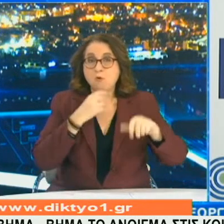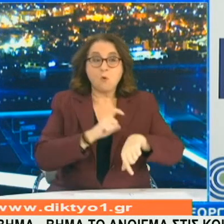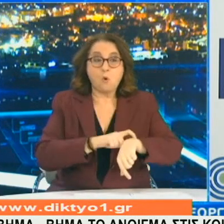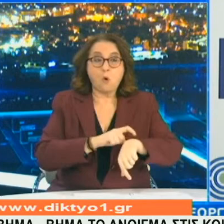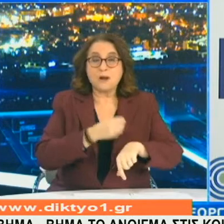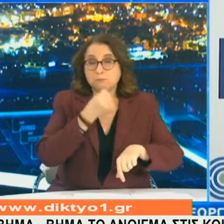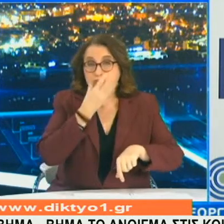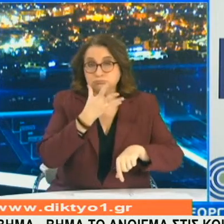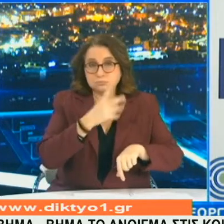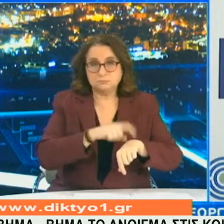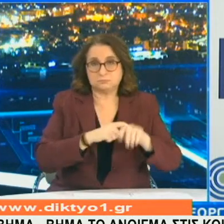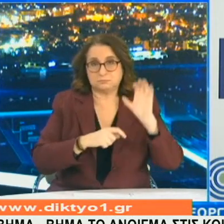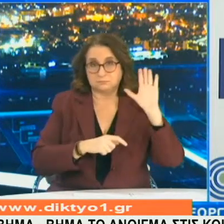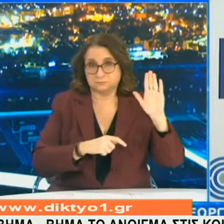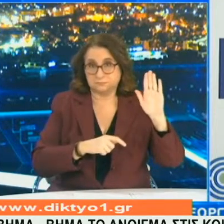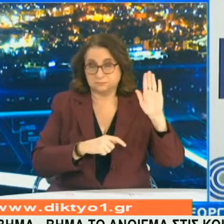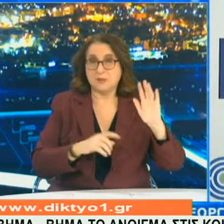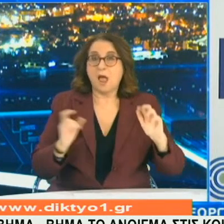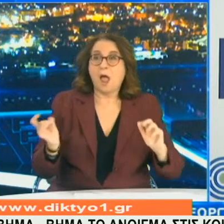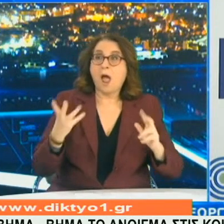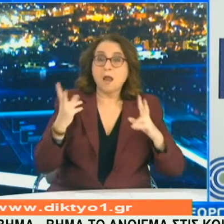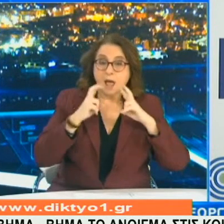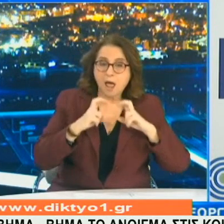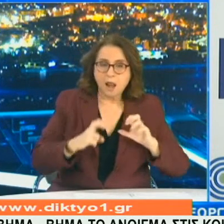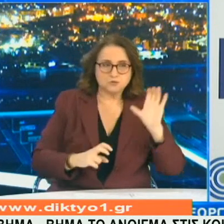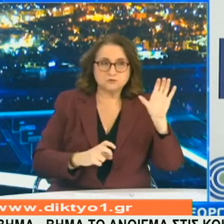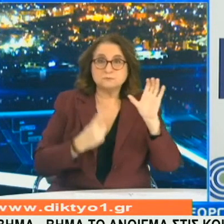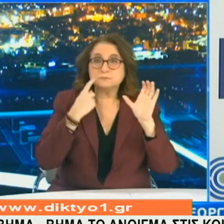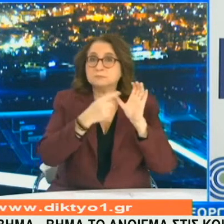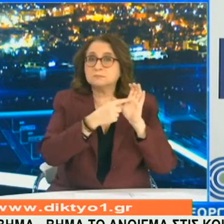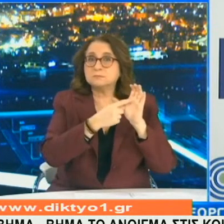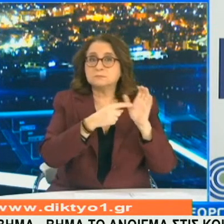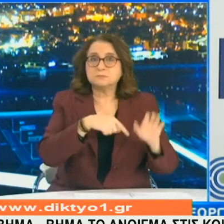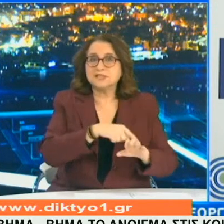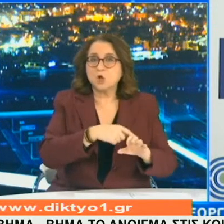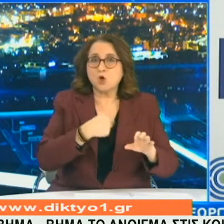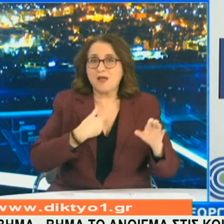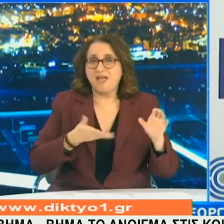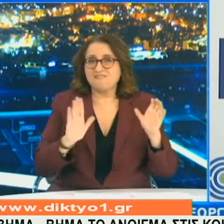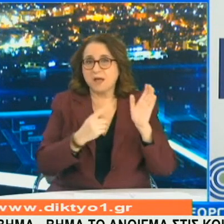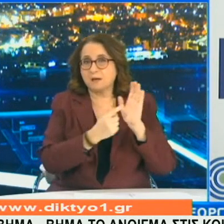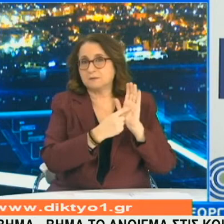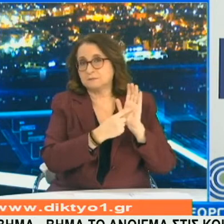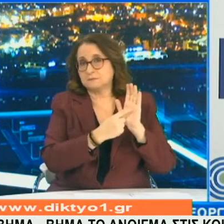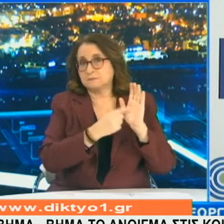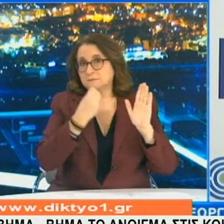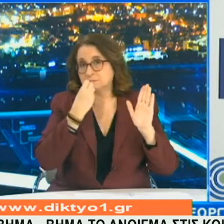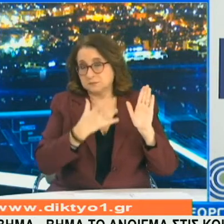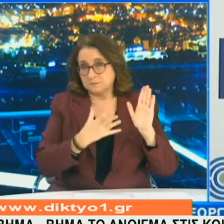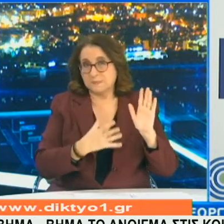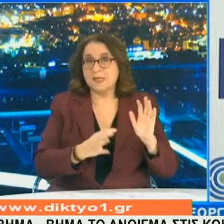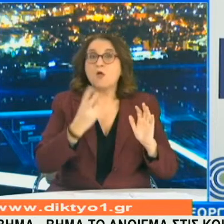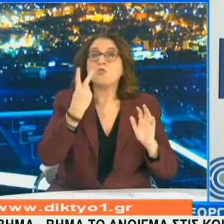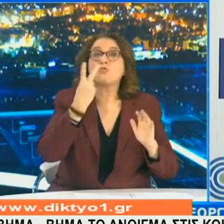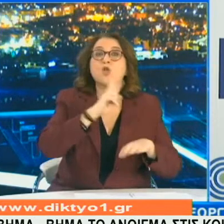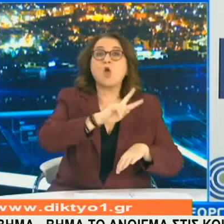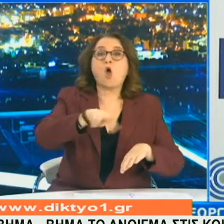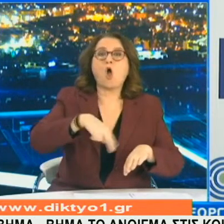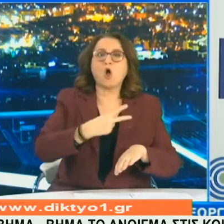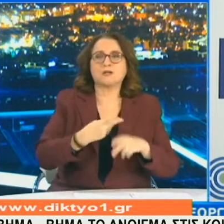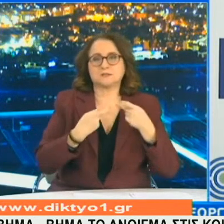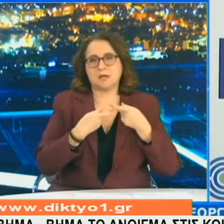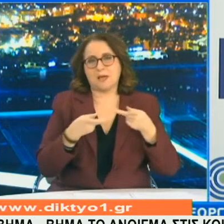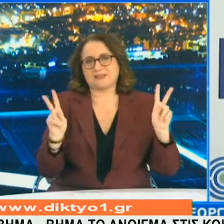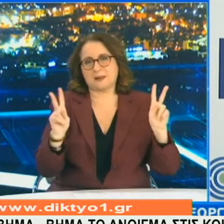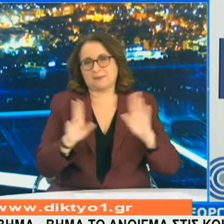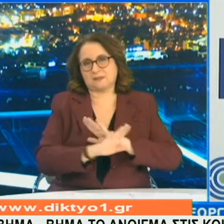έγκριση μετακίνησής του για ενδεχόμενο έλεγχο. Η κάθε έγκριση θα έχει διάρκεια 2 ωρών, κατά τις οποίες